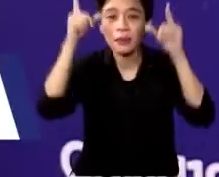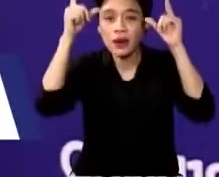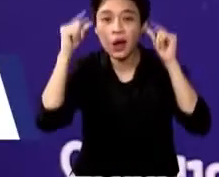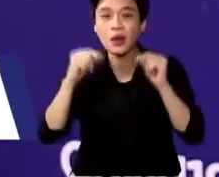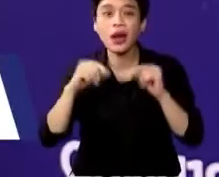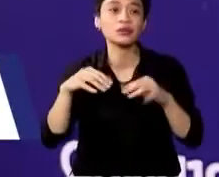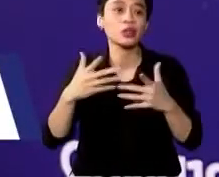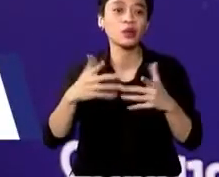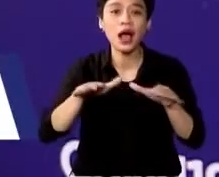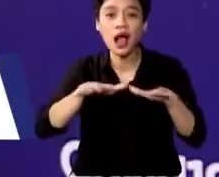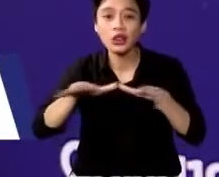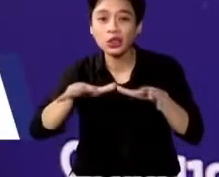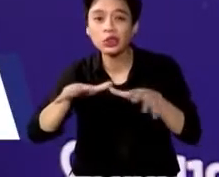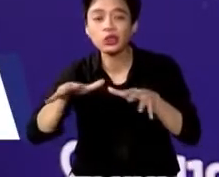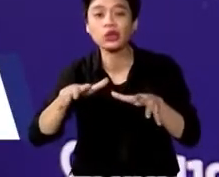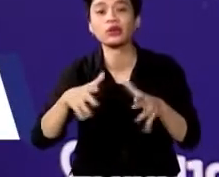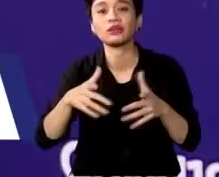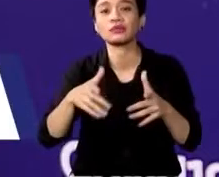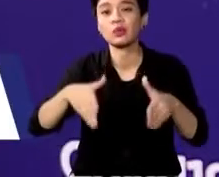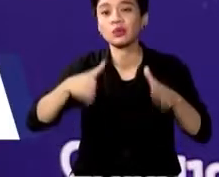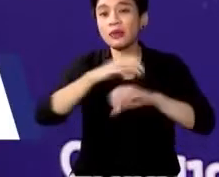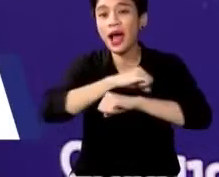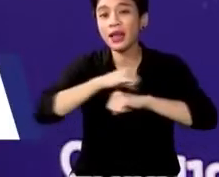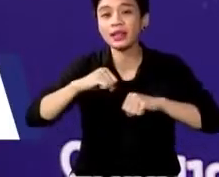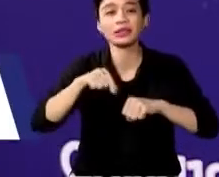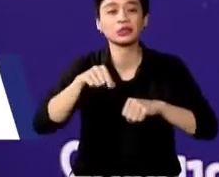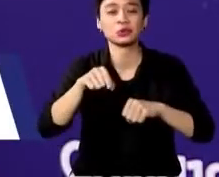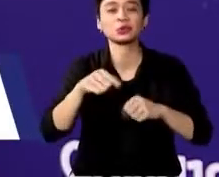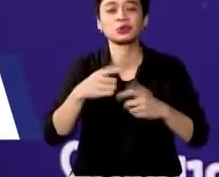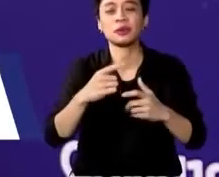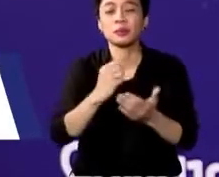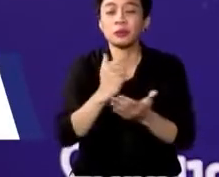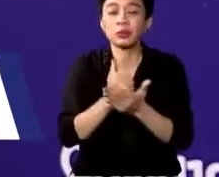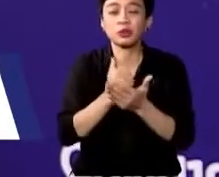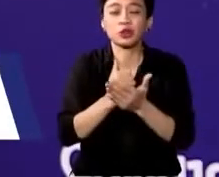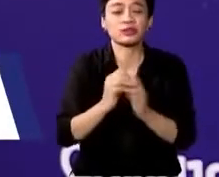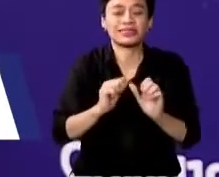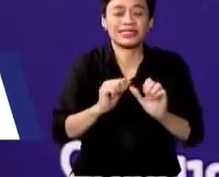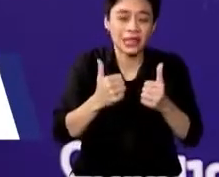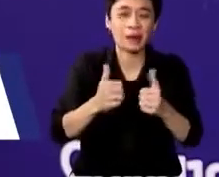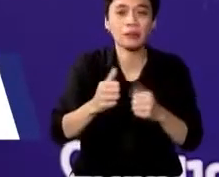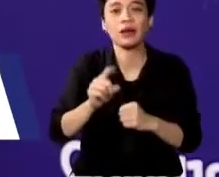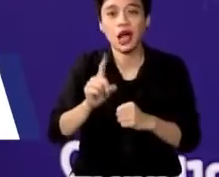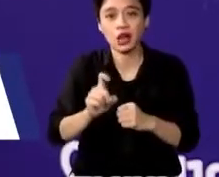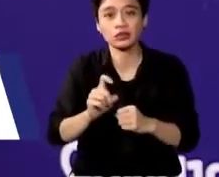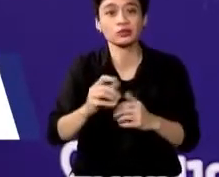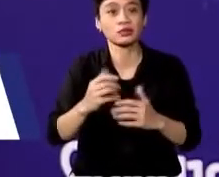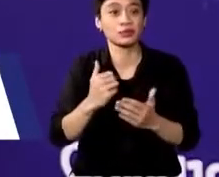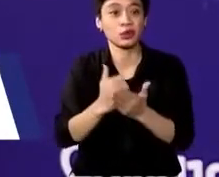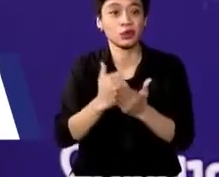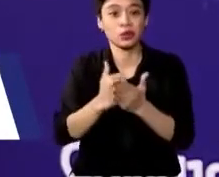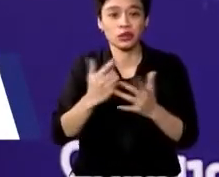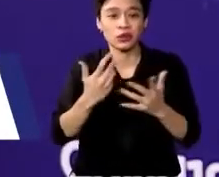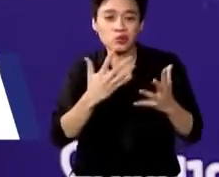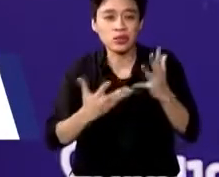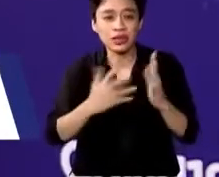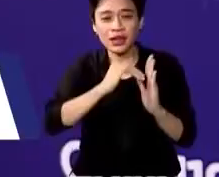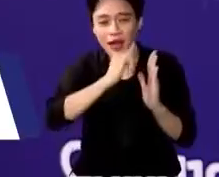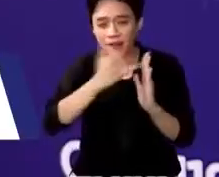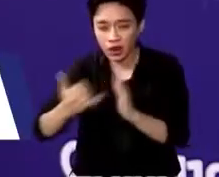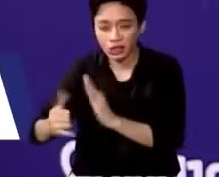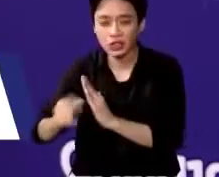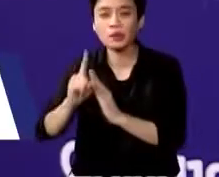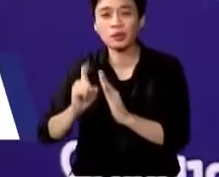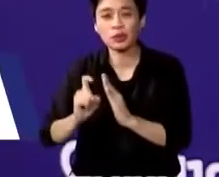evlasi tentunya ini menjadi suatu hal yang betul-betul kita harus siapkan untuk ee nanti tahun 2021 Saya kira